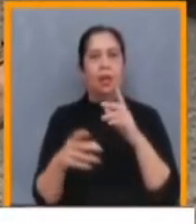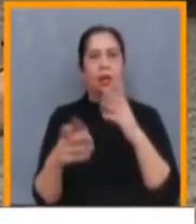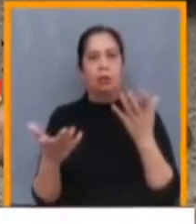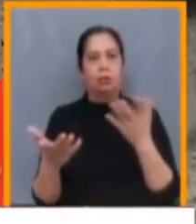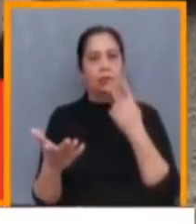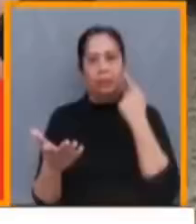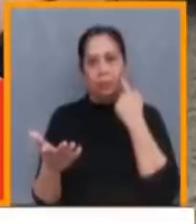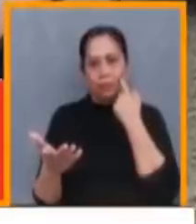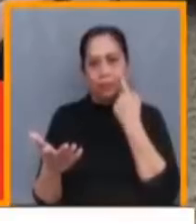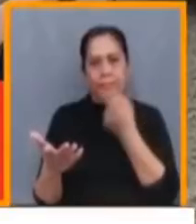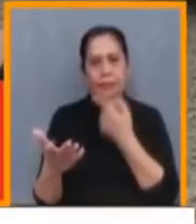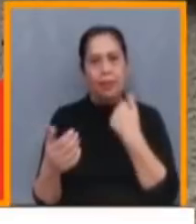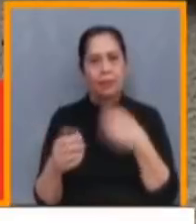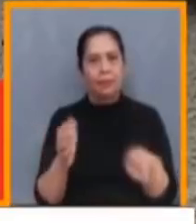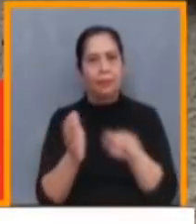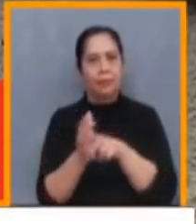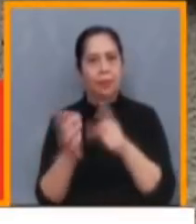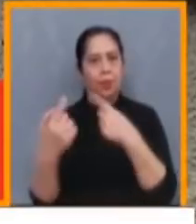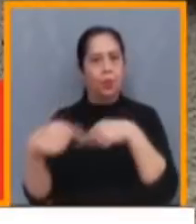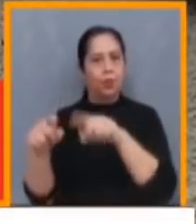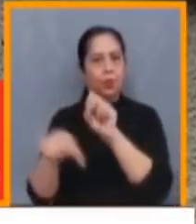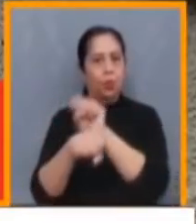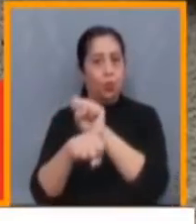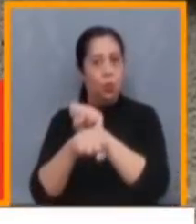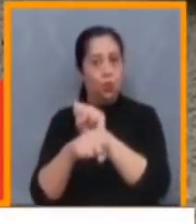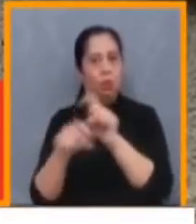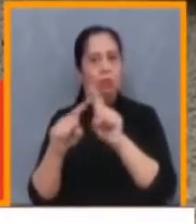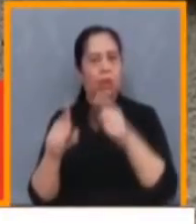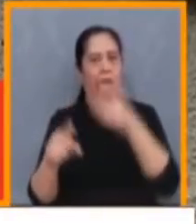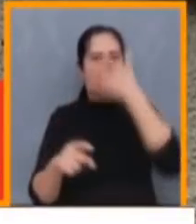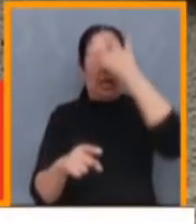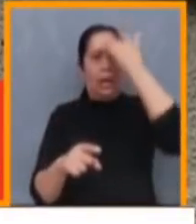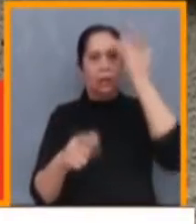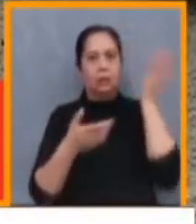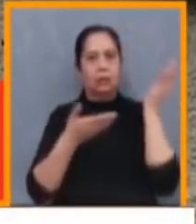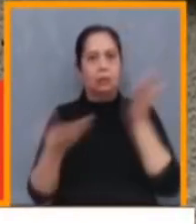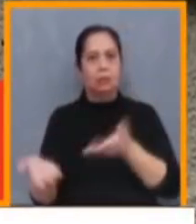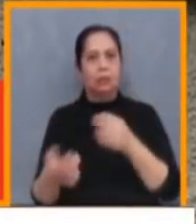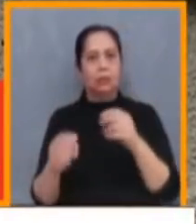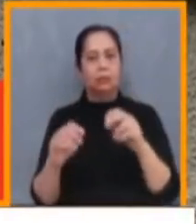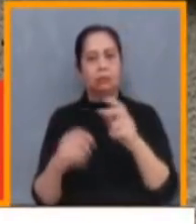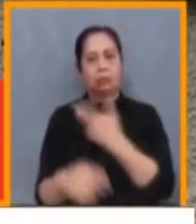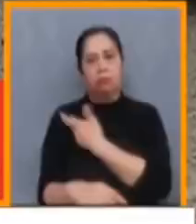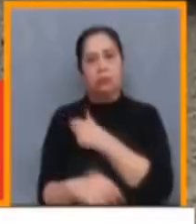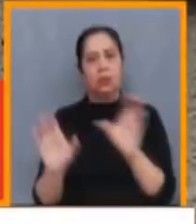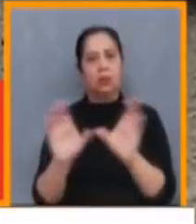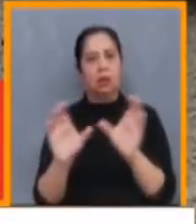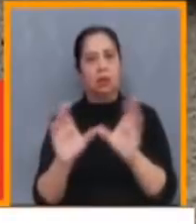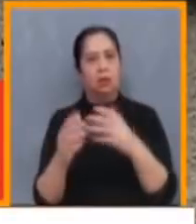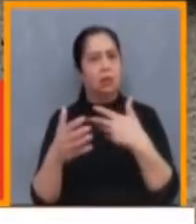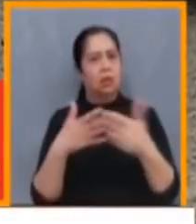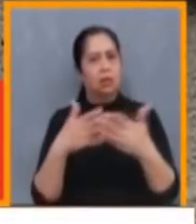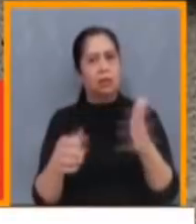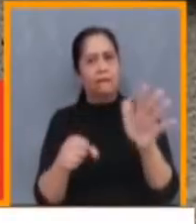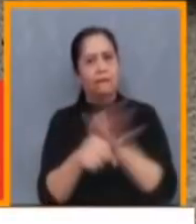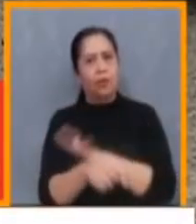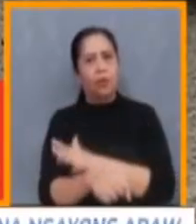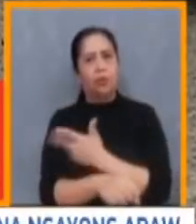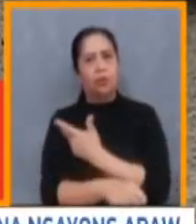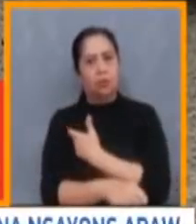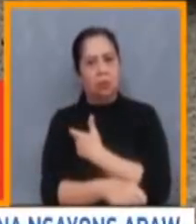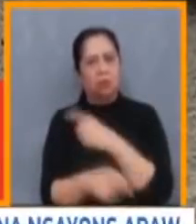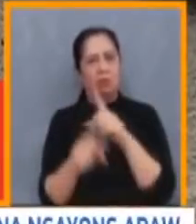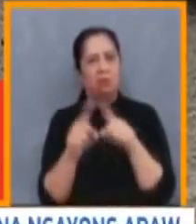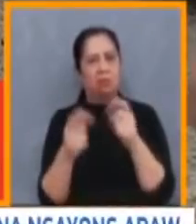dito na papasok sa kanyang trabaho pero nakalimutan na dalhin yung kanyang vaccination card kahit fully vaccinated na siya pero pinalusot naman siya ng